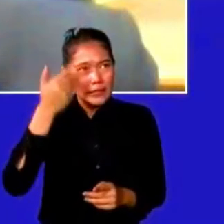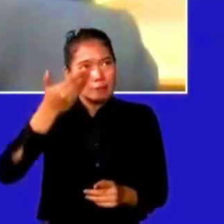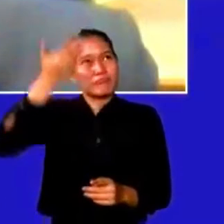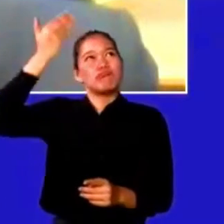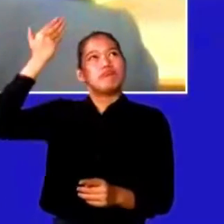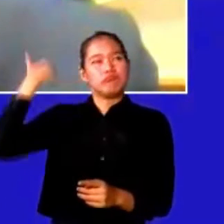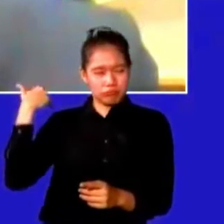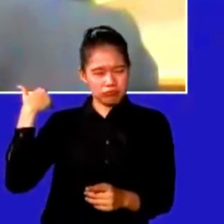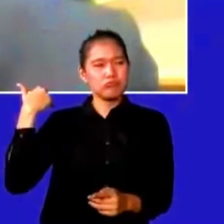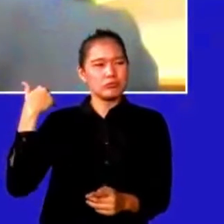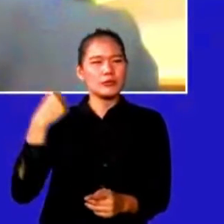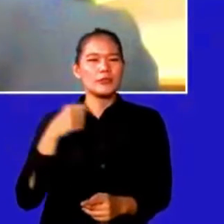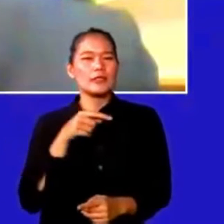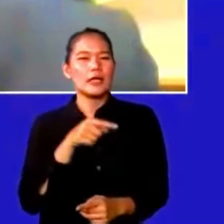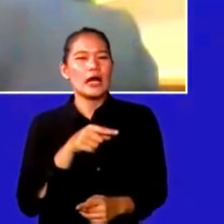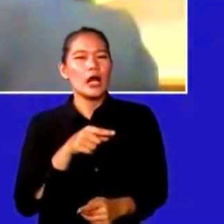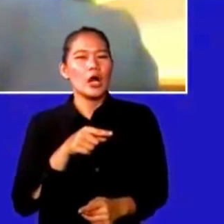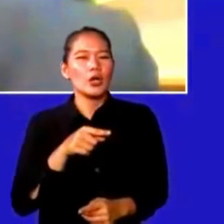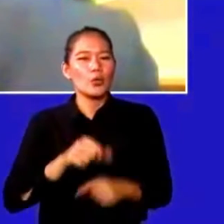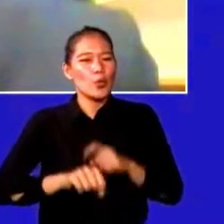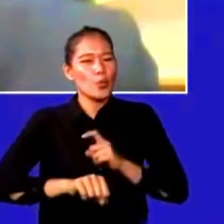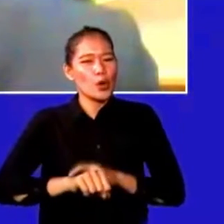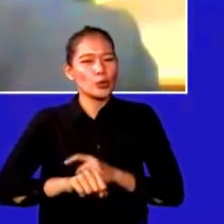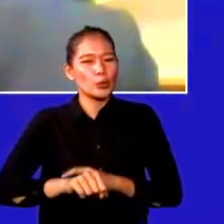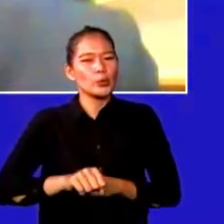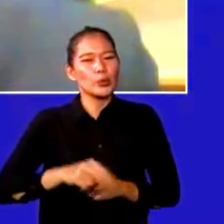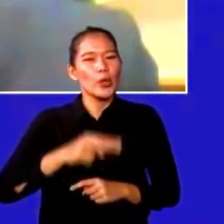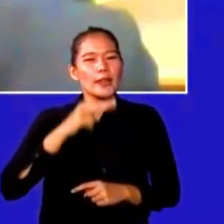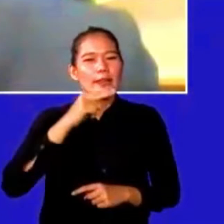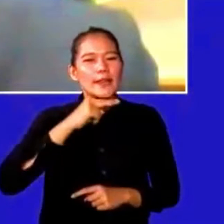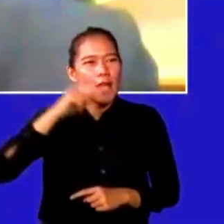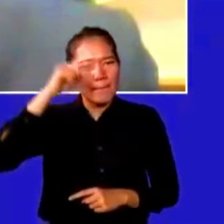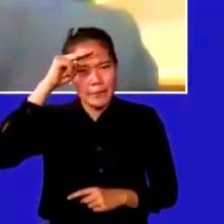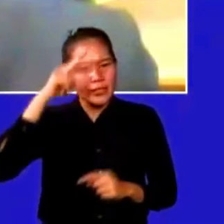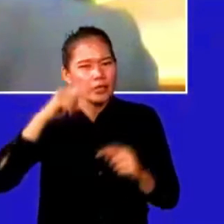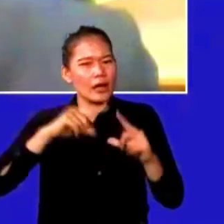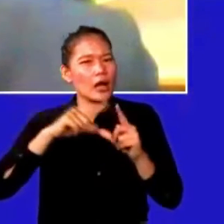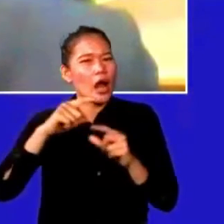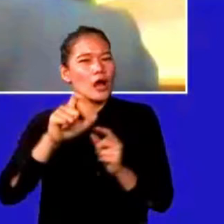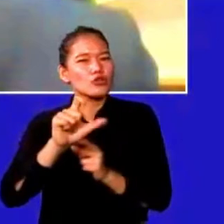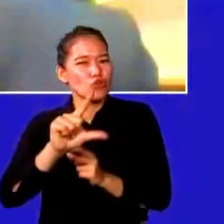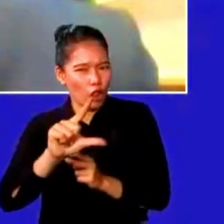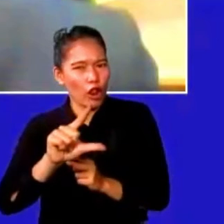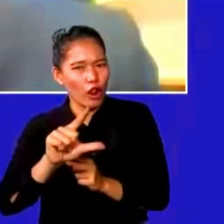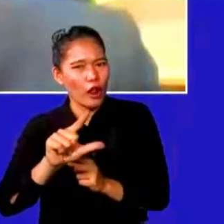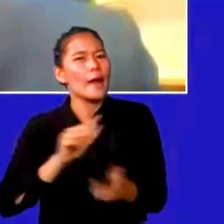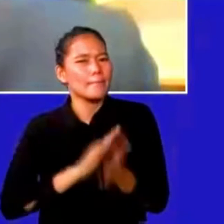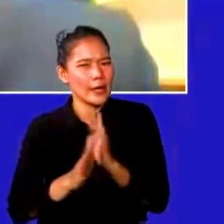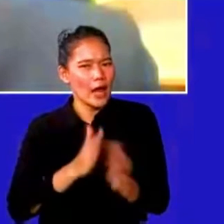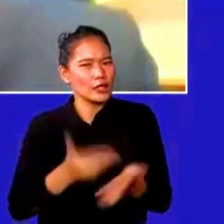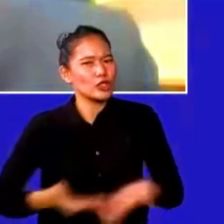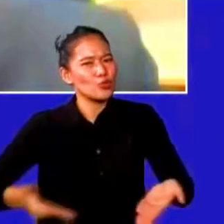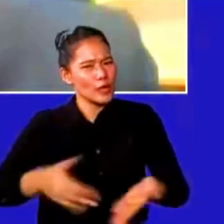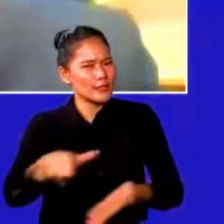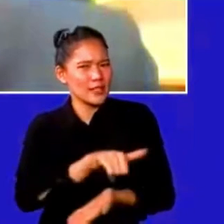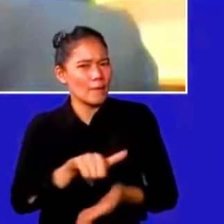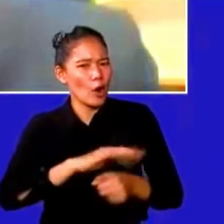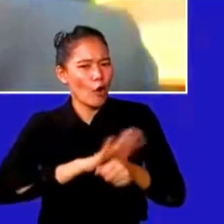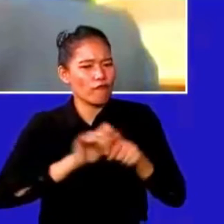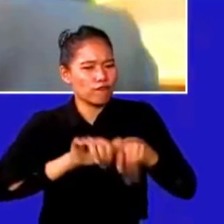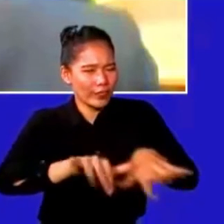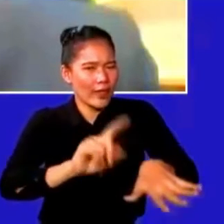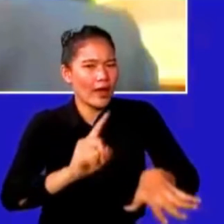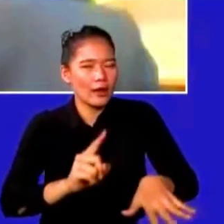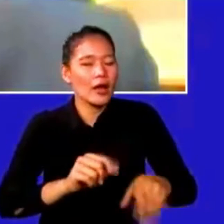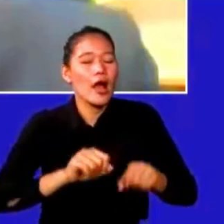sejarah peradaban ini sebenarnya pada zaman Nabi jaman Rasul ini pernah menghadapi hal serupa dengan kita sekarang yang menghadapi pandemi